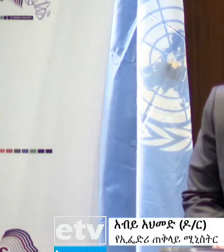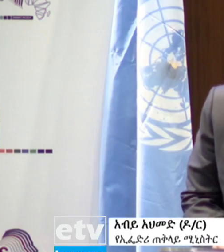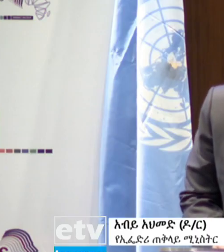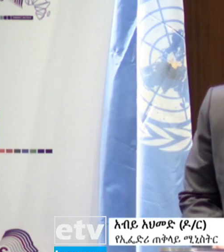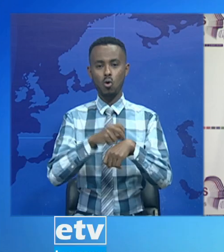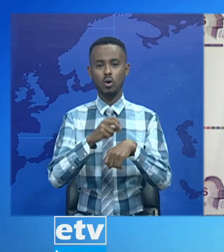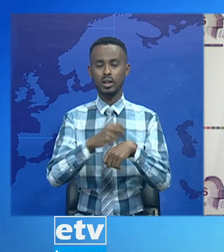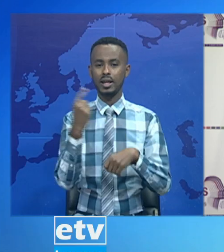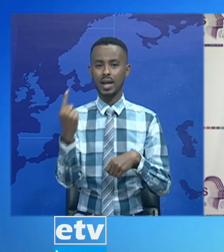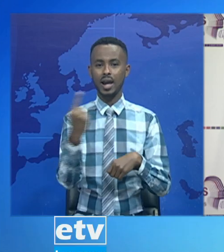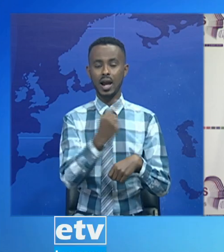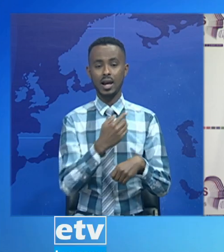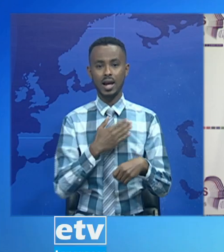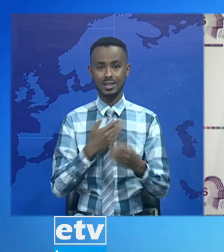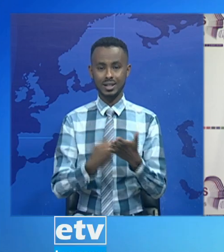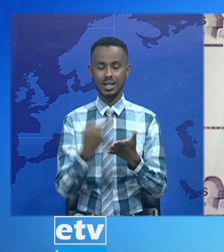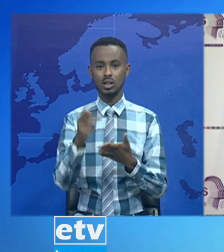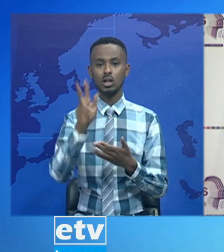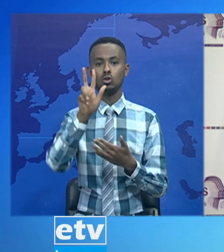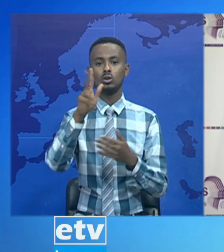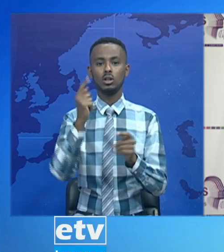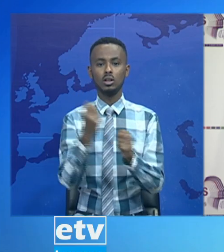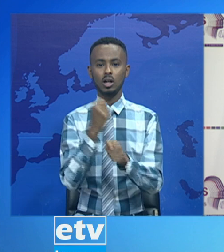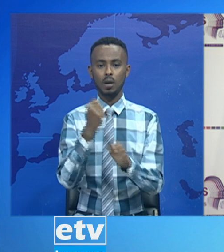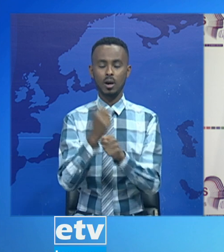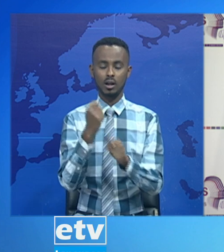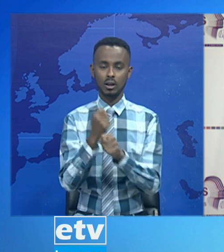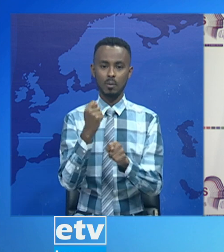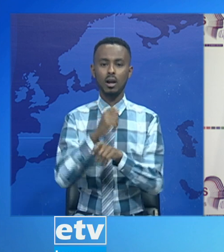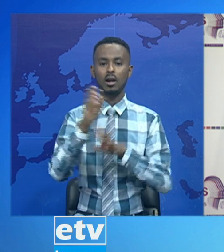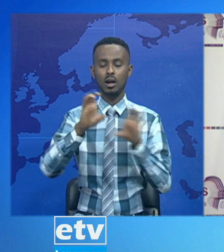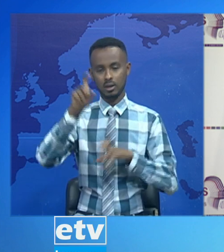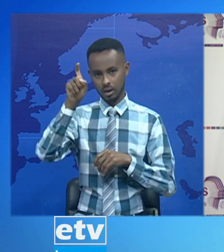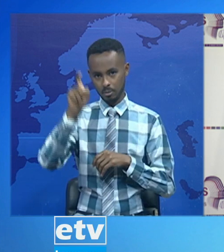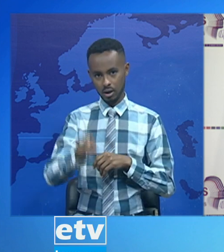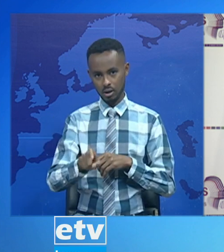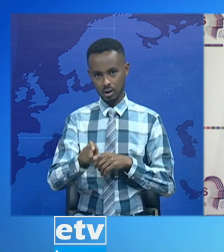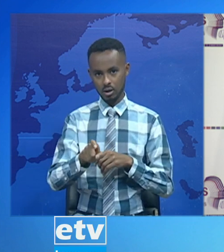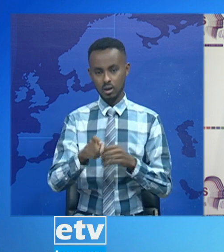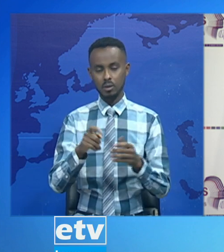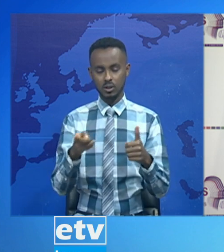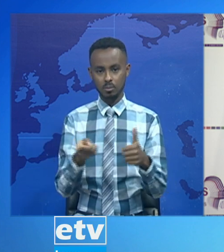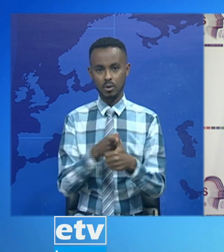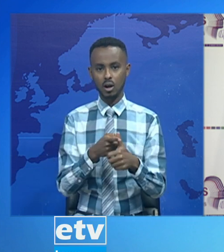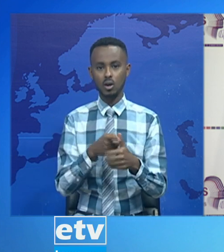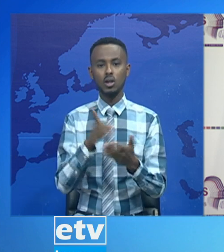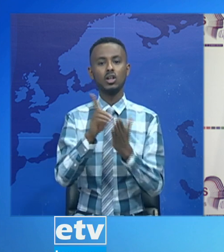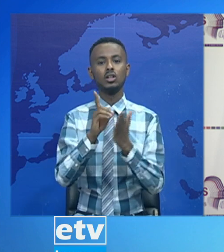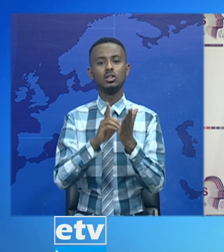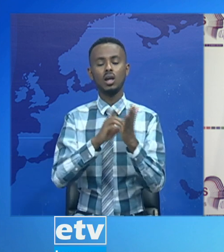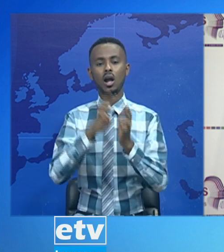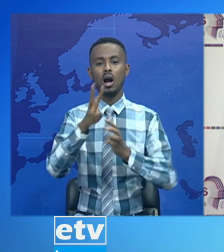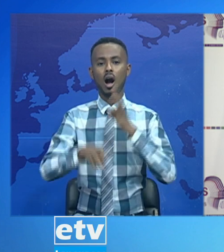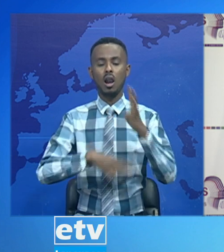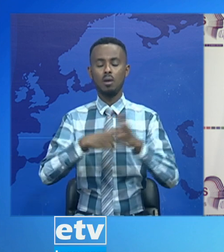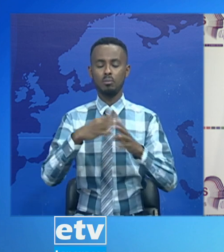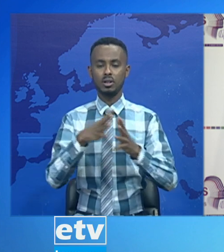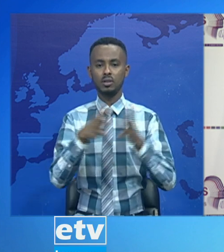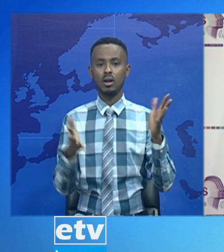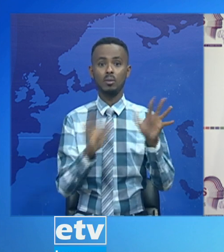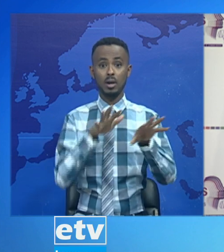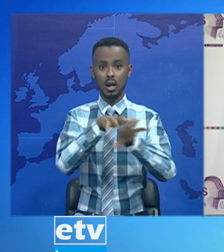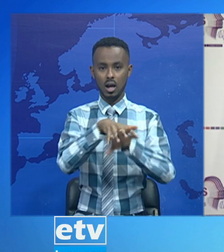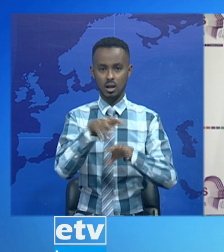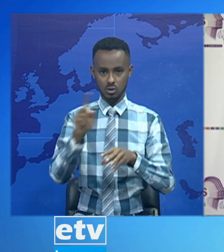ወቅት እያንዳንዳችን እነኚህን 3 ተግባራት ተግባራዊ ልናደርግ ይገባል። የመጀመሪያው የዲጂታል ዓለምን በስፋት መቀላቀል